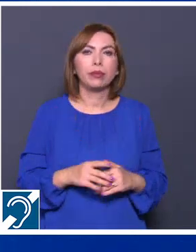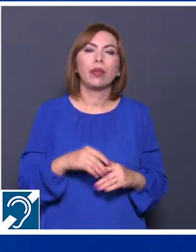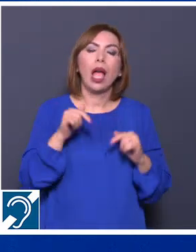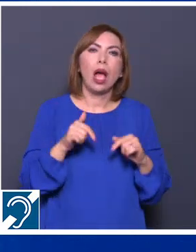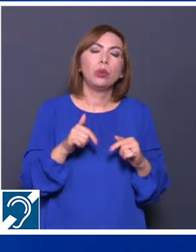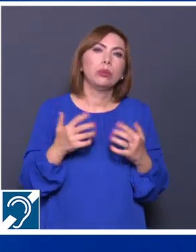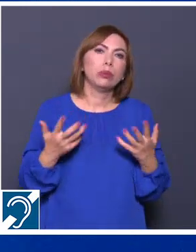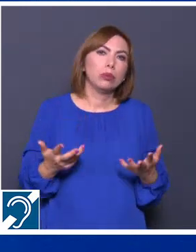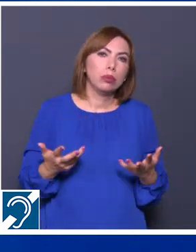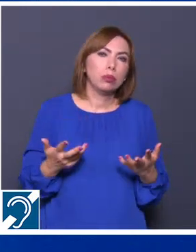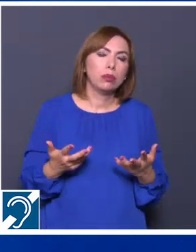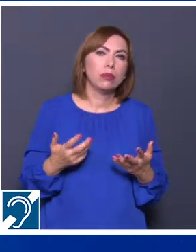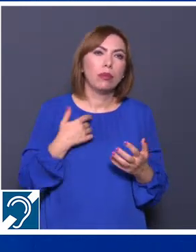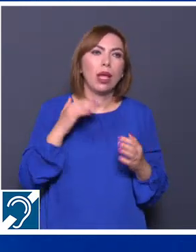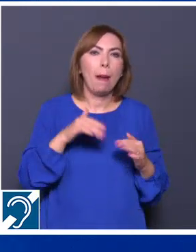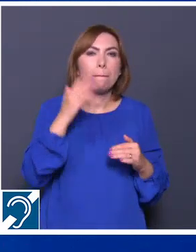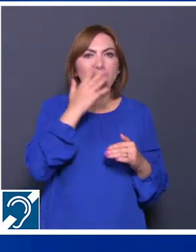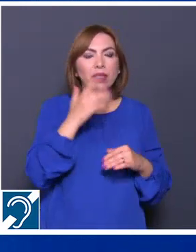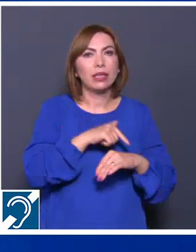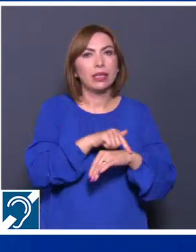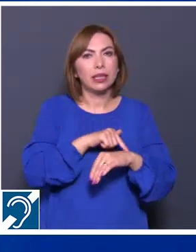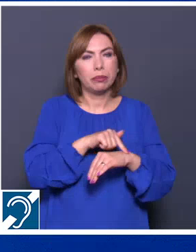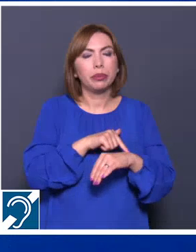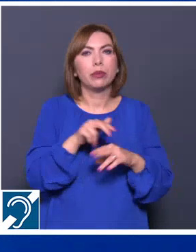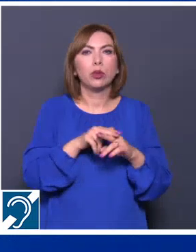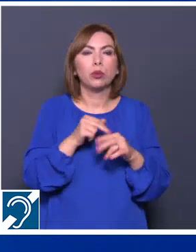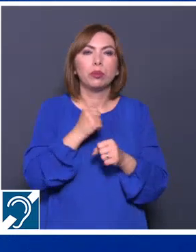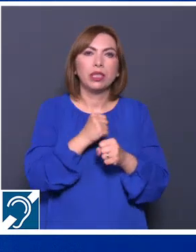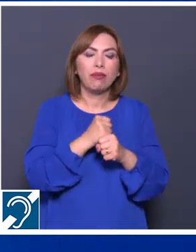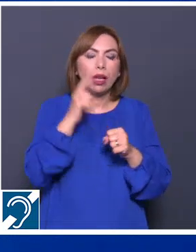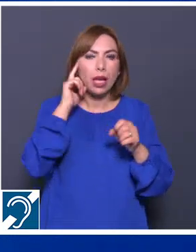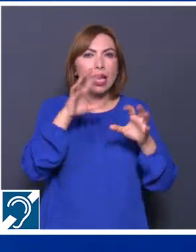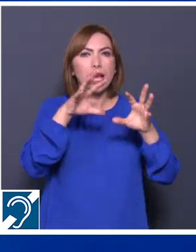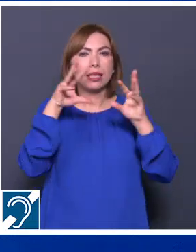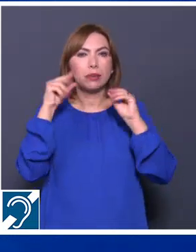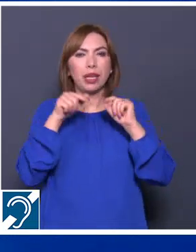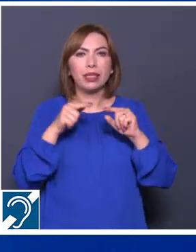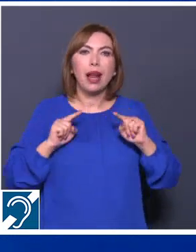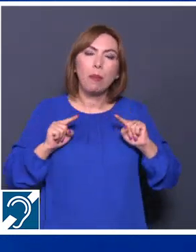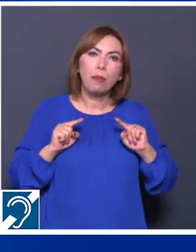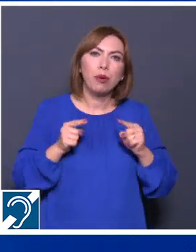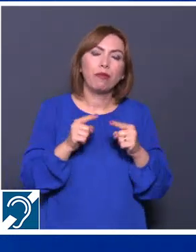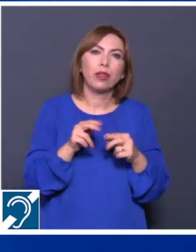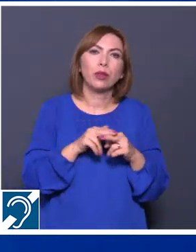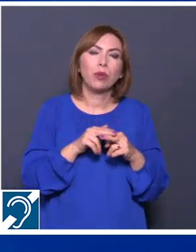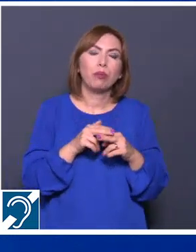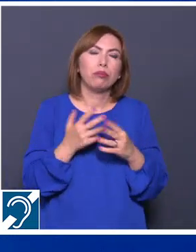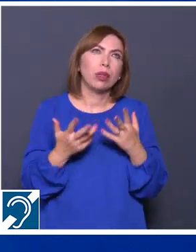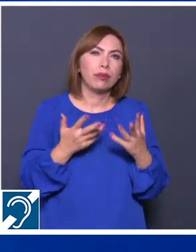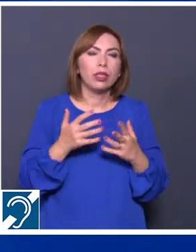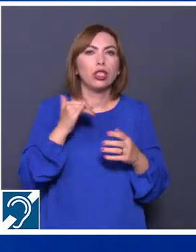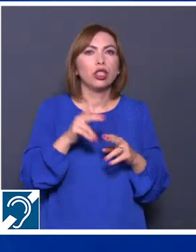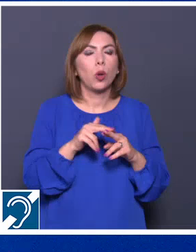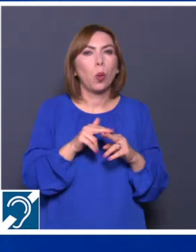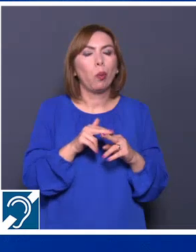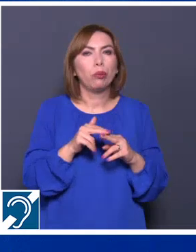Acum am învățat în timp cum să fac inspirația asta, să o provoc cum ar veni și cum să